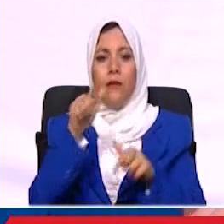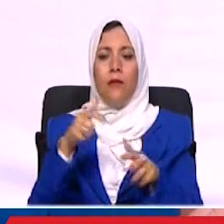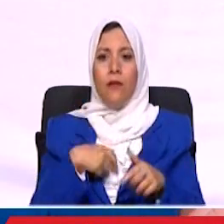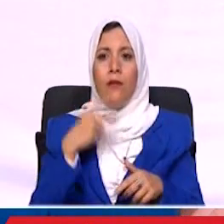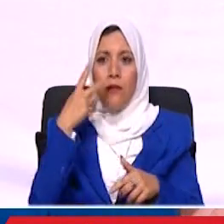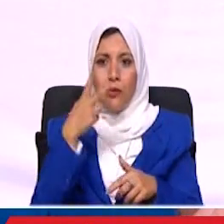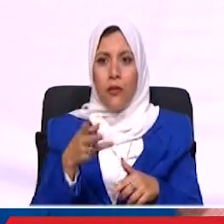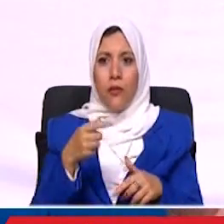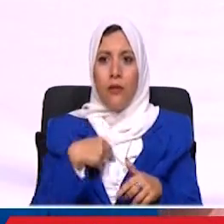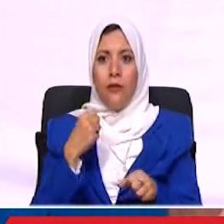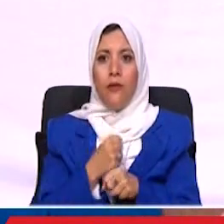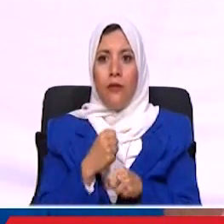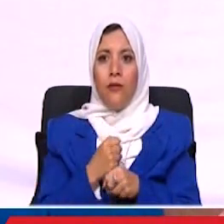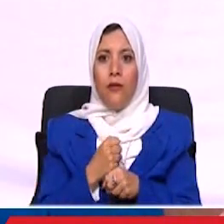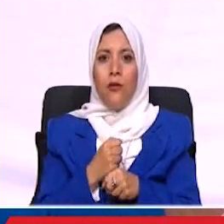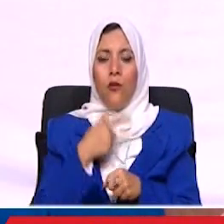انا، ويقول